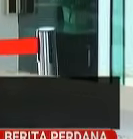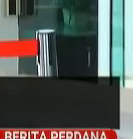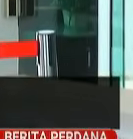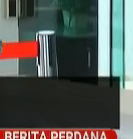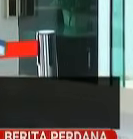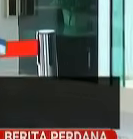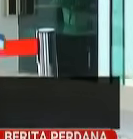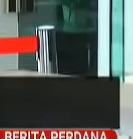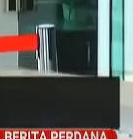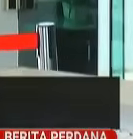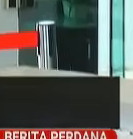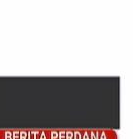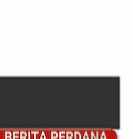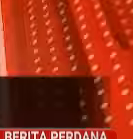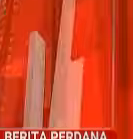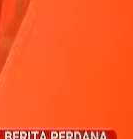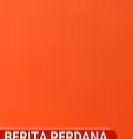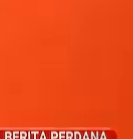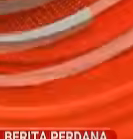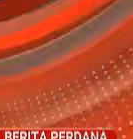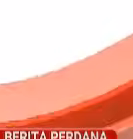pemulihan jangkitan.